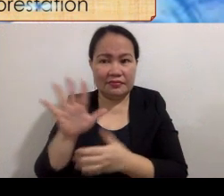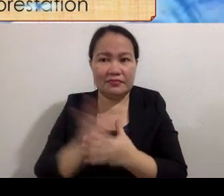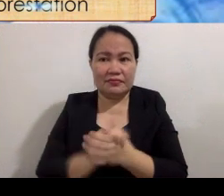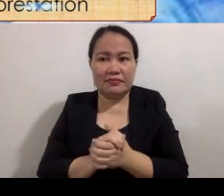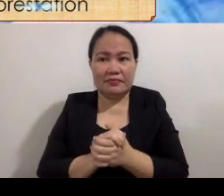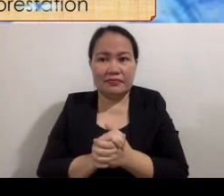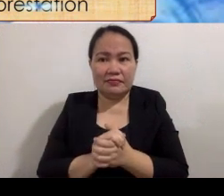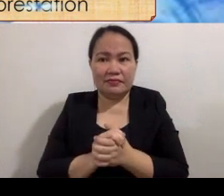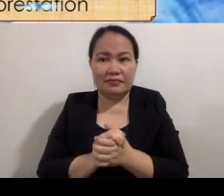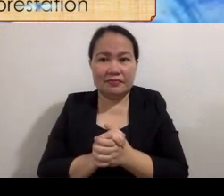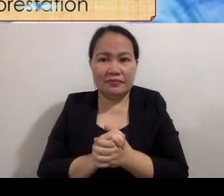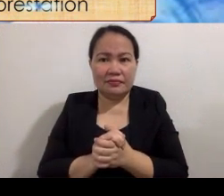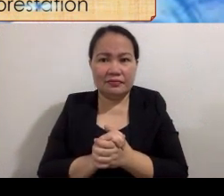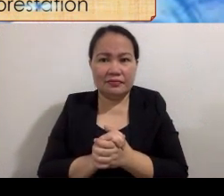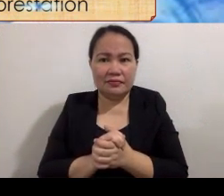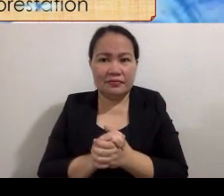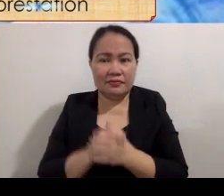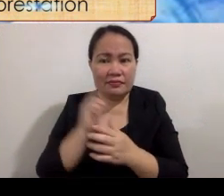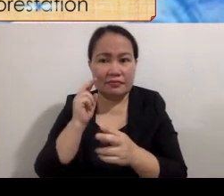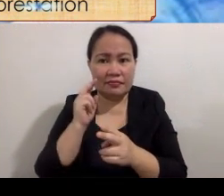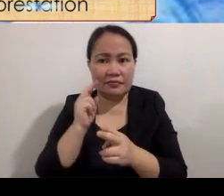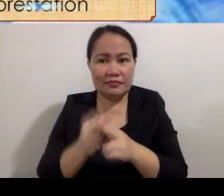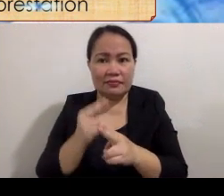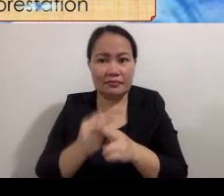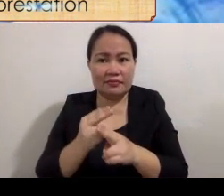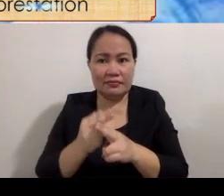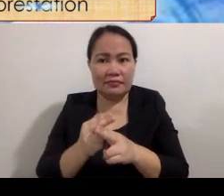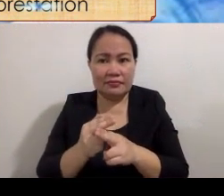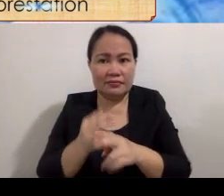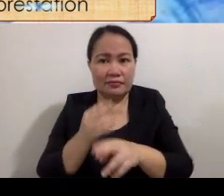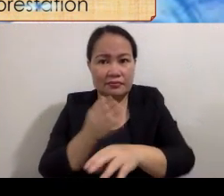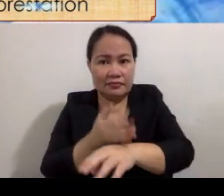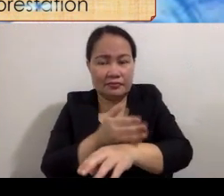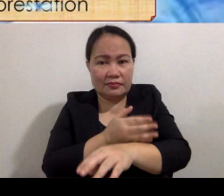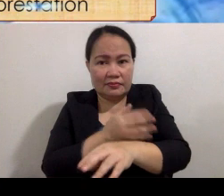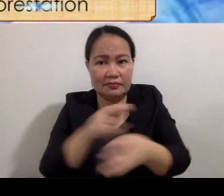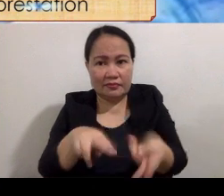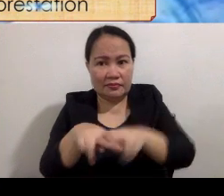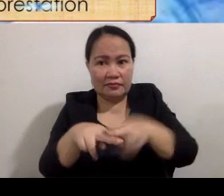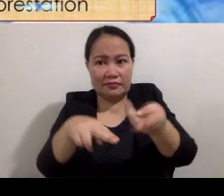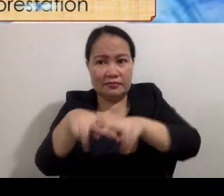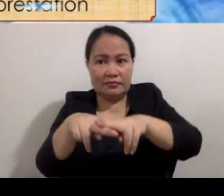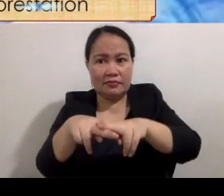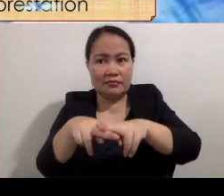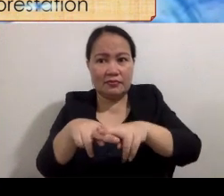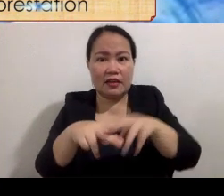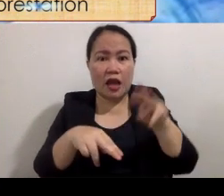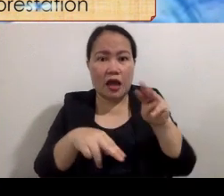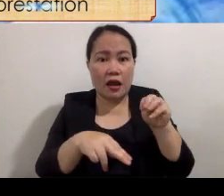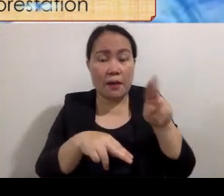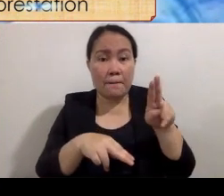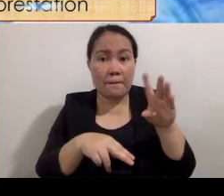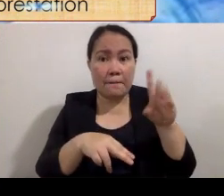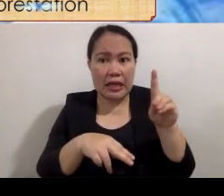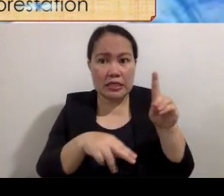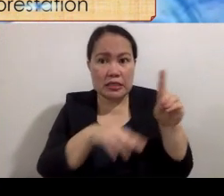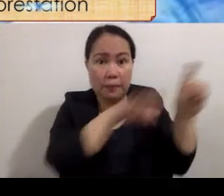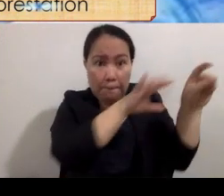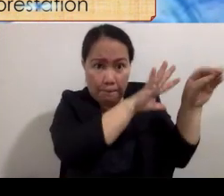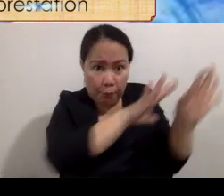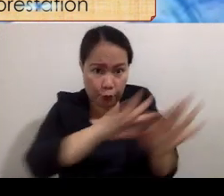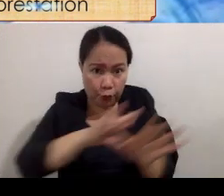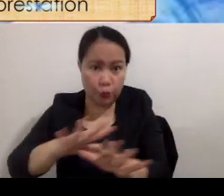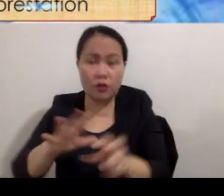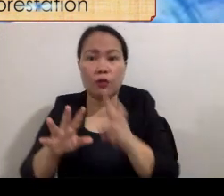Okay, number 5. Ito ay tawag sa parami at padagdag na deposito ng banlik o putik na